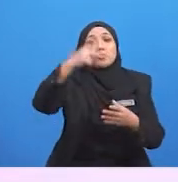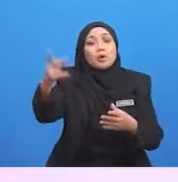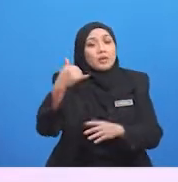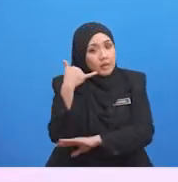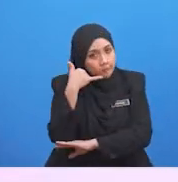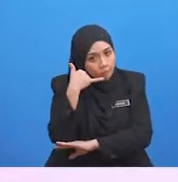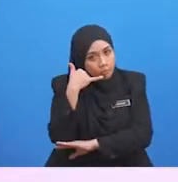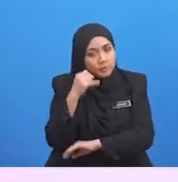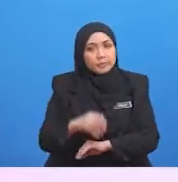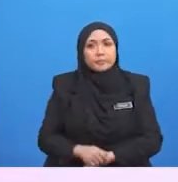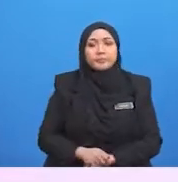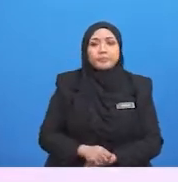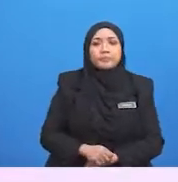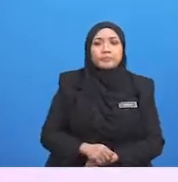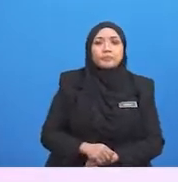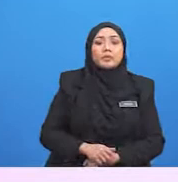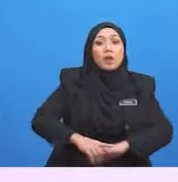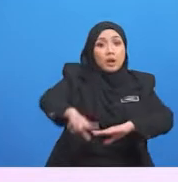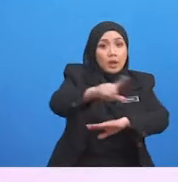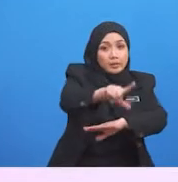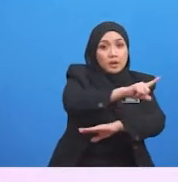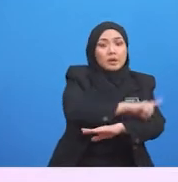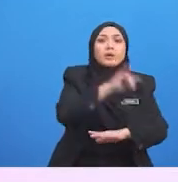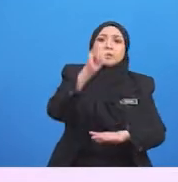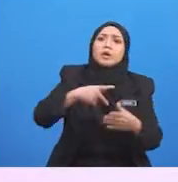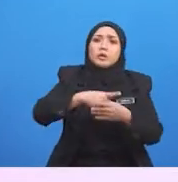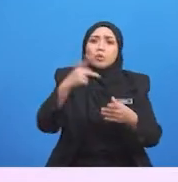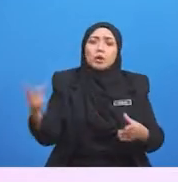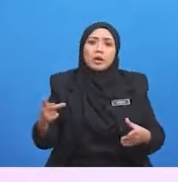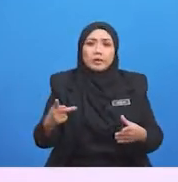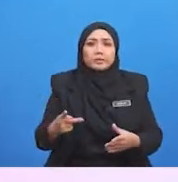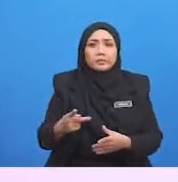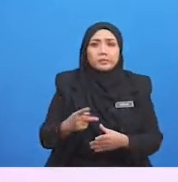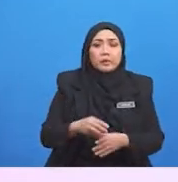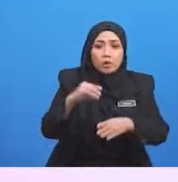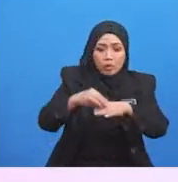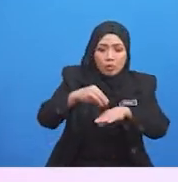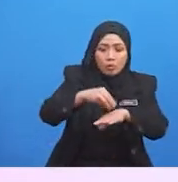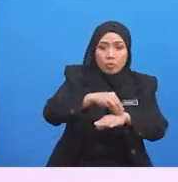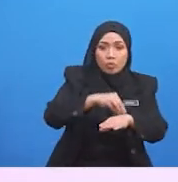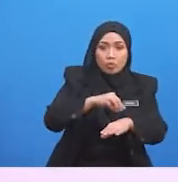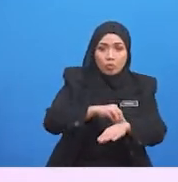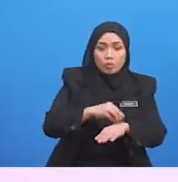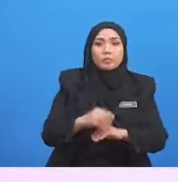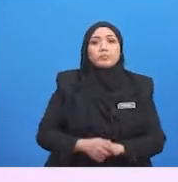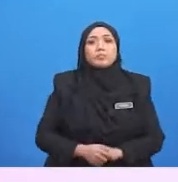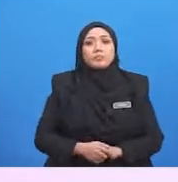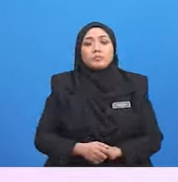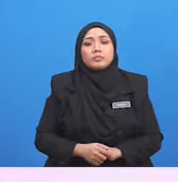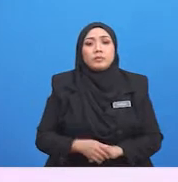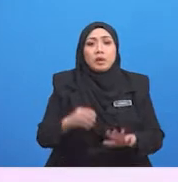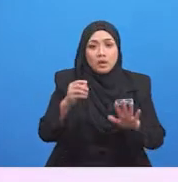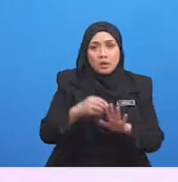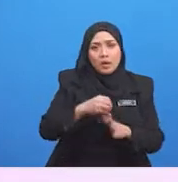telefon, ladang yang mengeluarkan kelapa sawit ataupun syarikat penerbangan